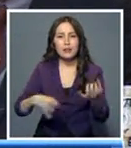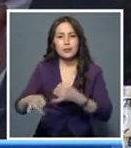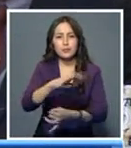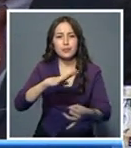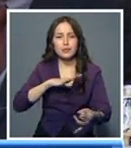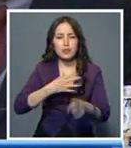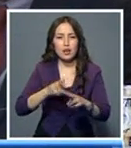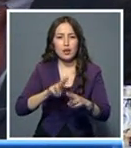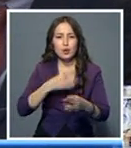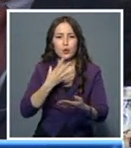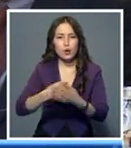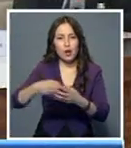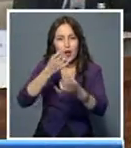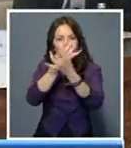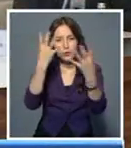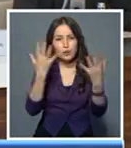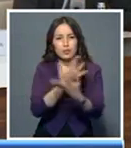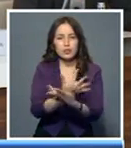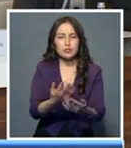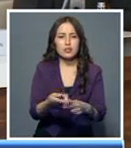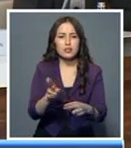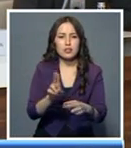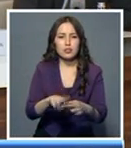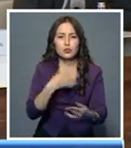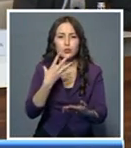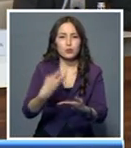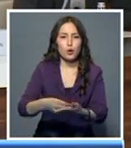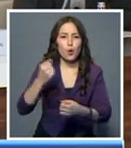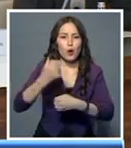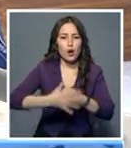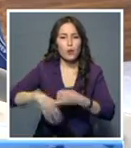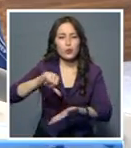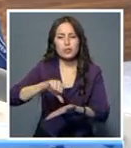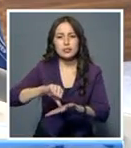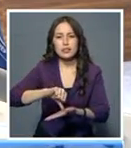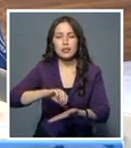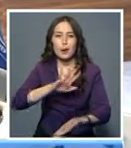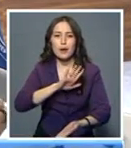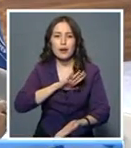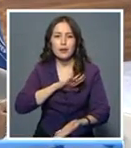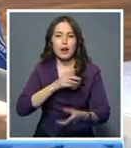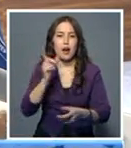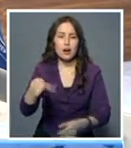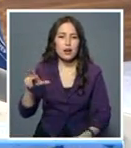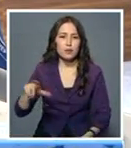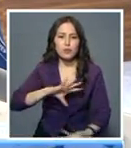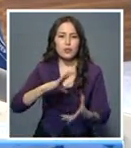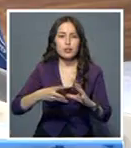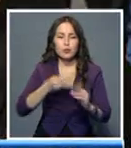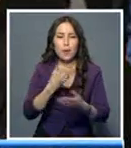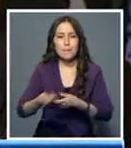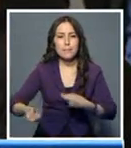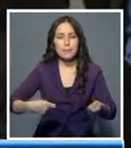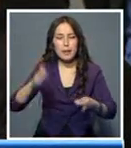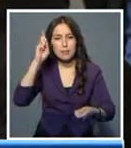саясаттанушы, әлеуметтанушылар мен жетекші сараптамалық және академиялық орталықтың өкілдері қатысты. Дөңгелек үстел барысында мемлекеттік басқарудың тетіктері